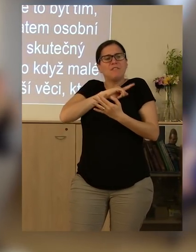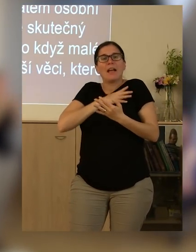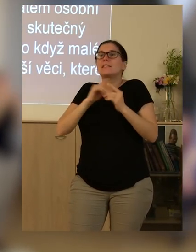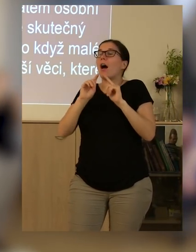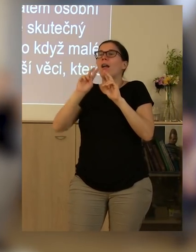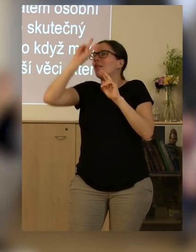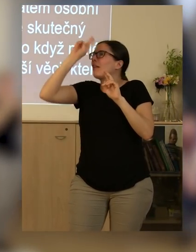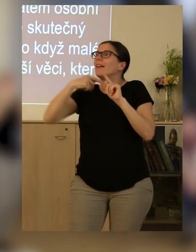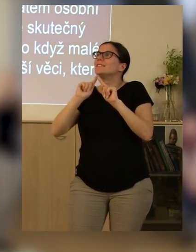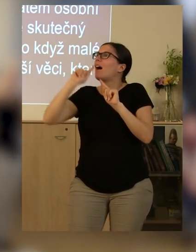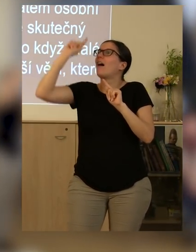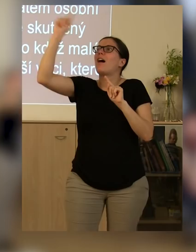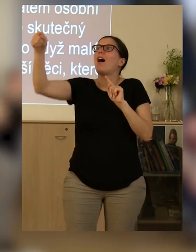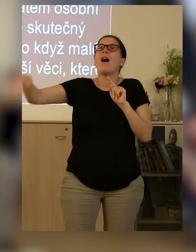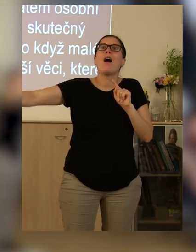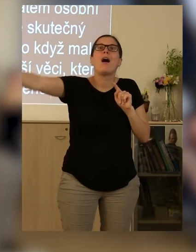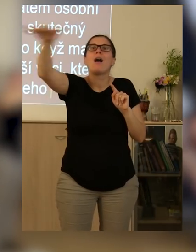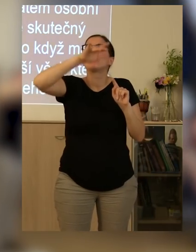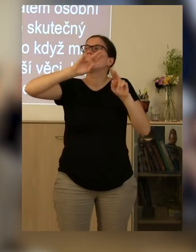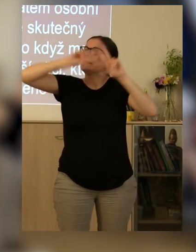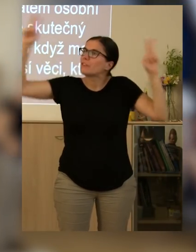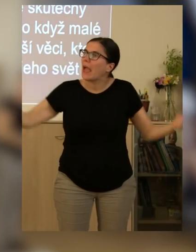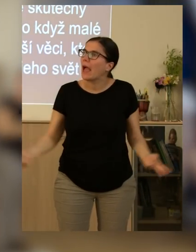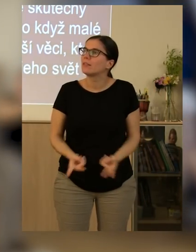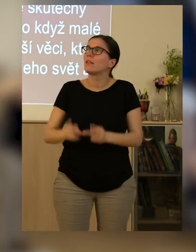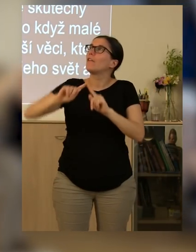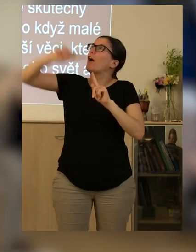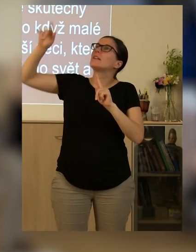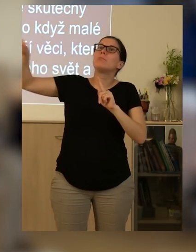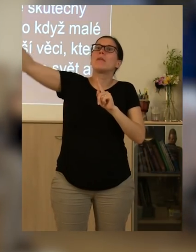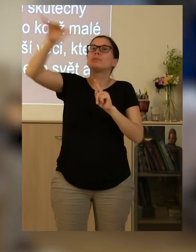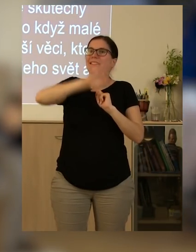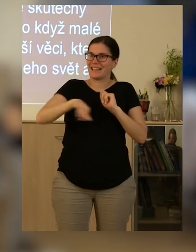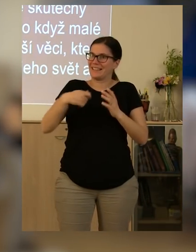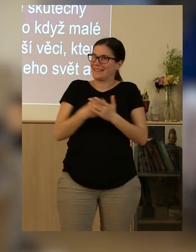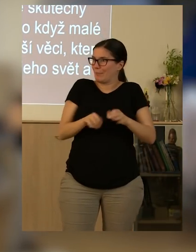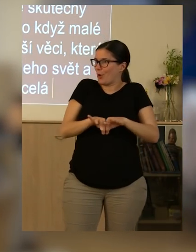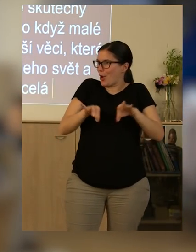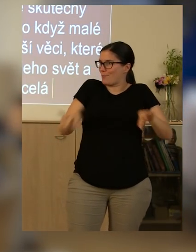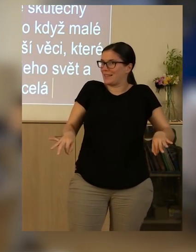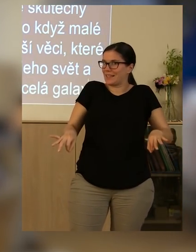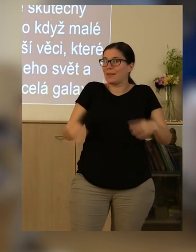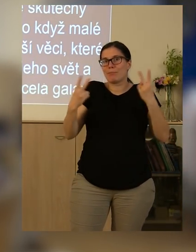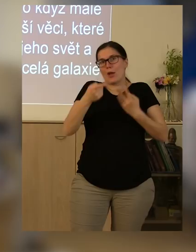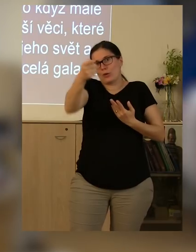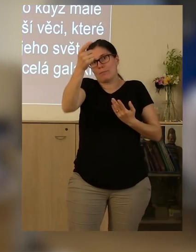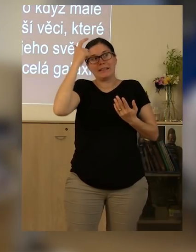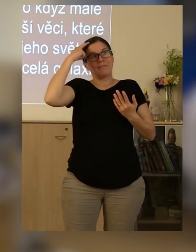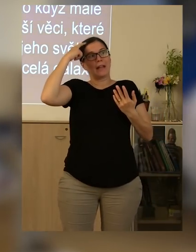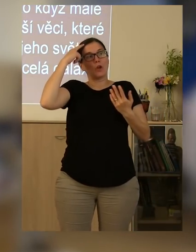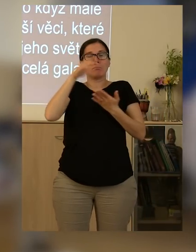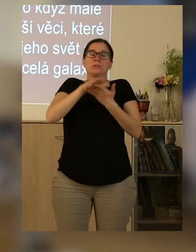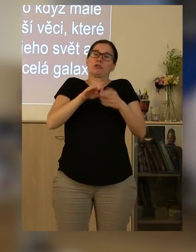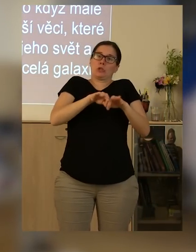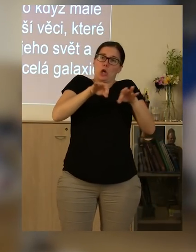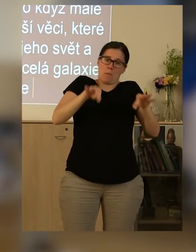okolo je celá planeta a celá galaxie. Zhruba podobně se vlastně probouzí to naše vědomí. To znamená,